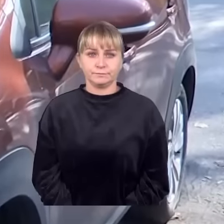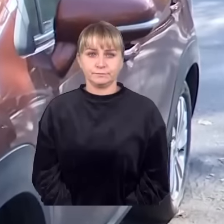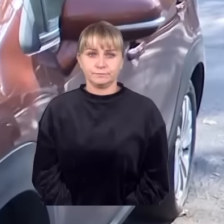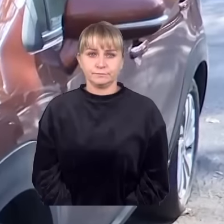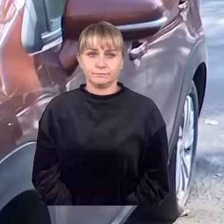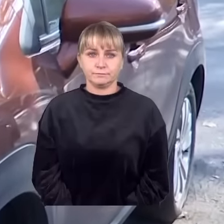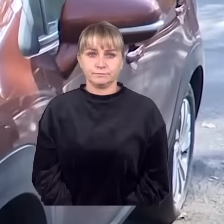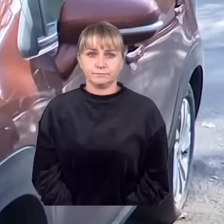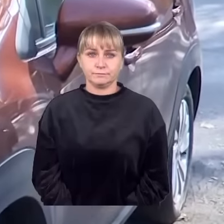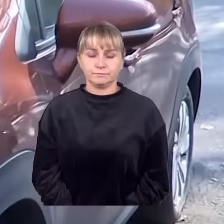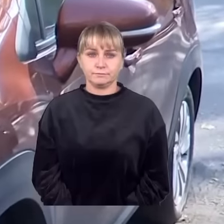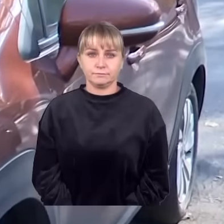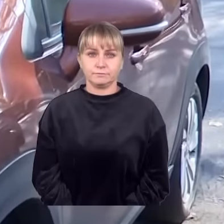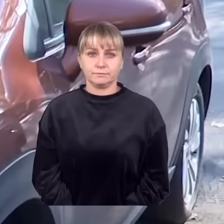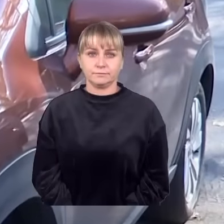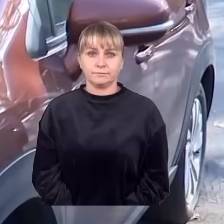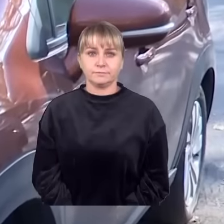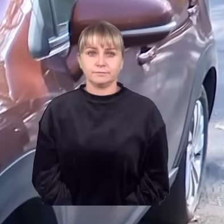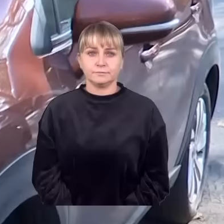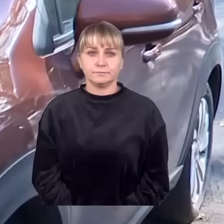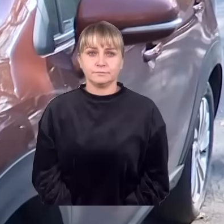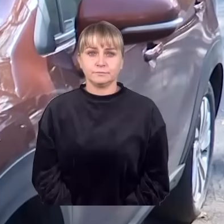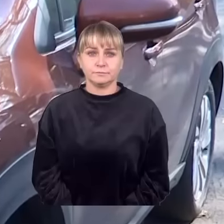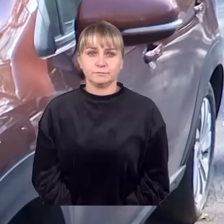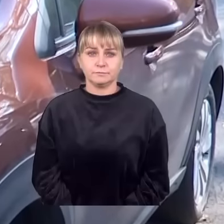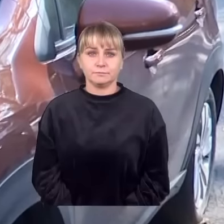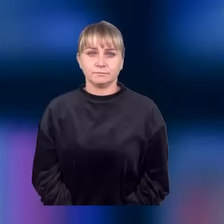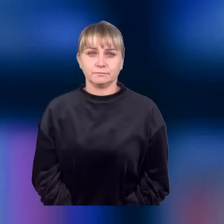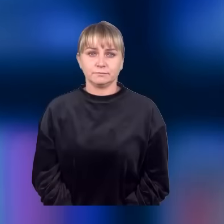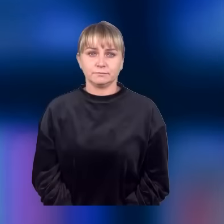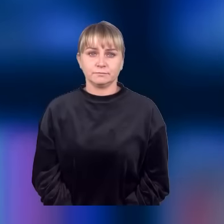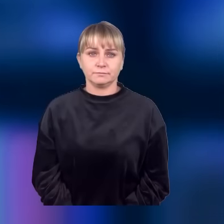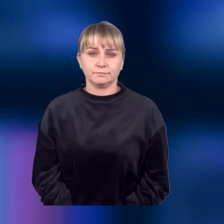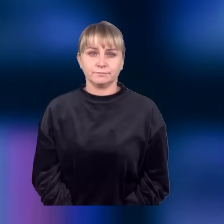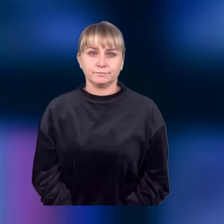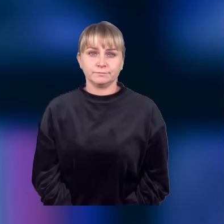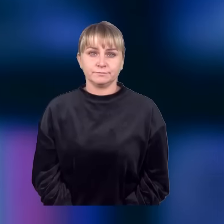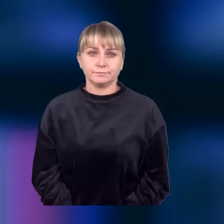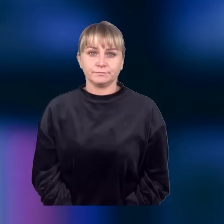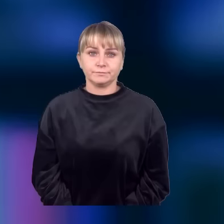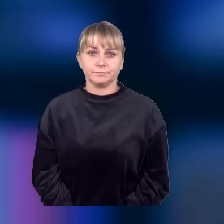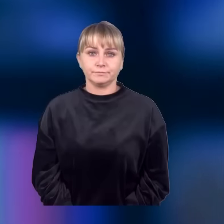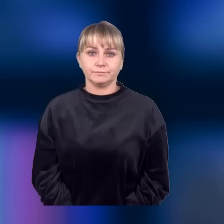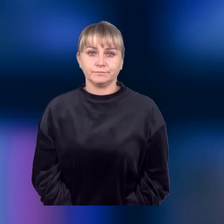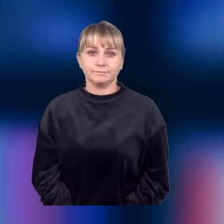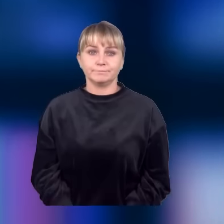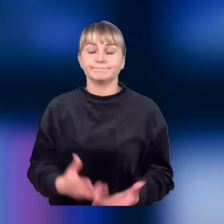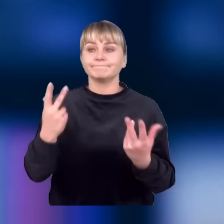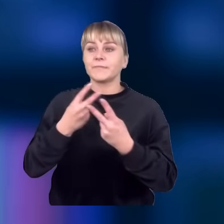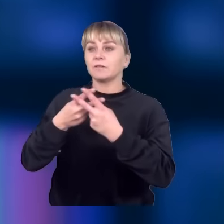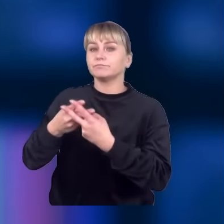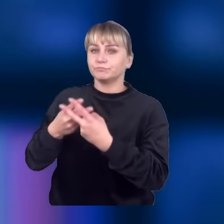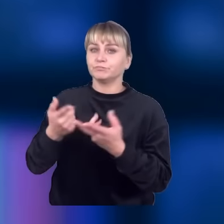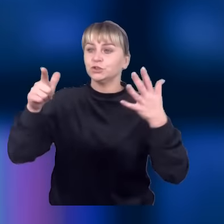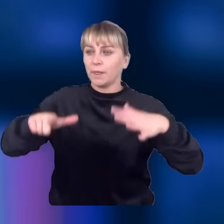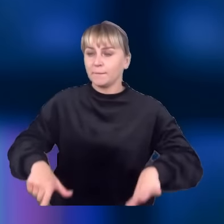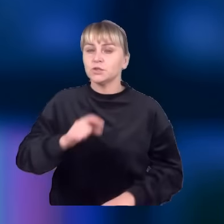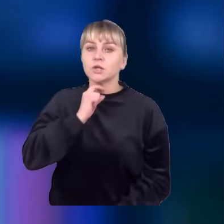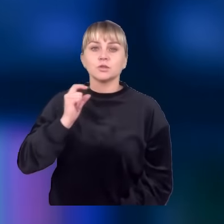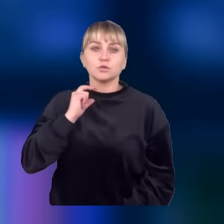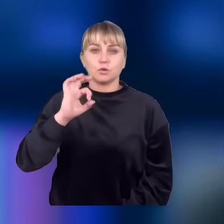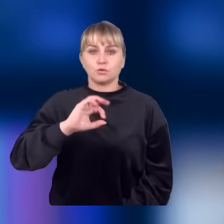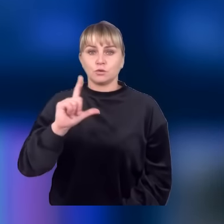uważać. Jak pan na mnie napiera? Więziony od 7 miesięcy ksiądz Michał Olszewski